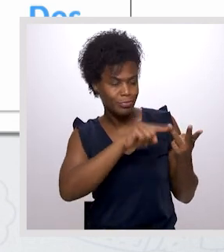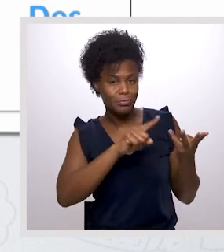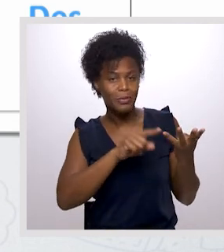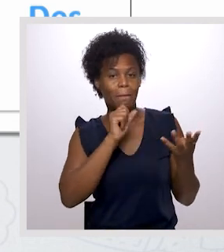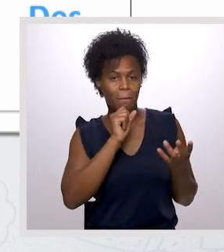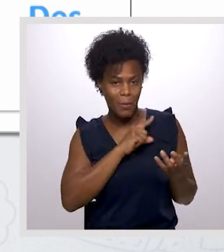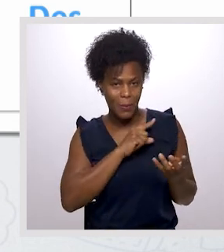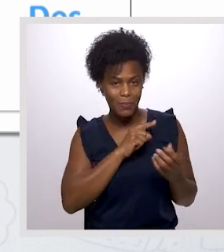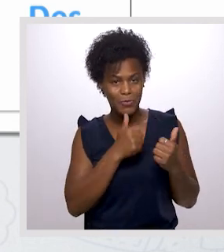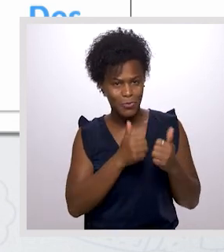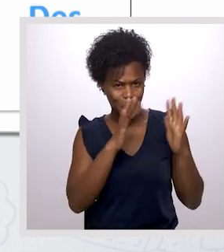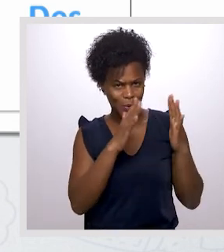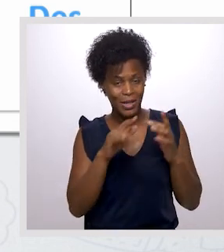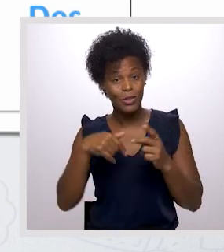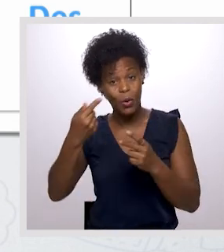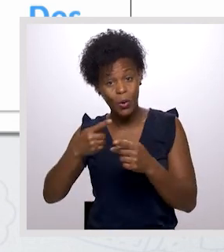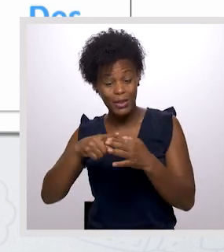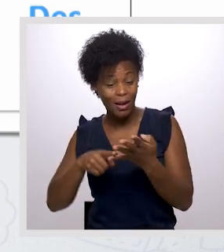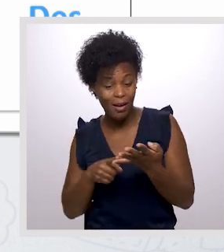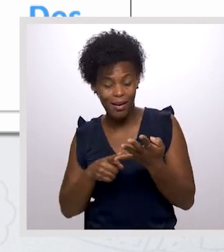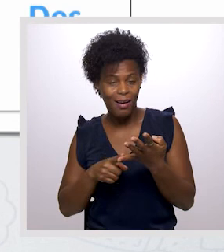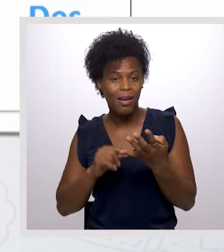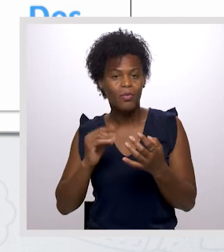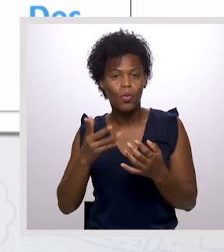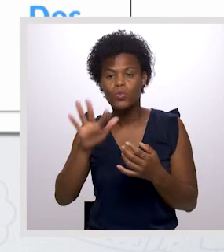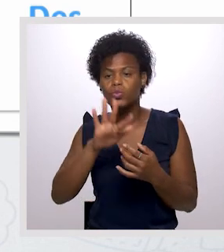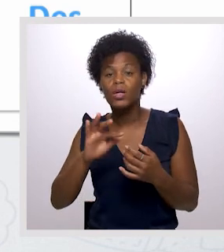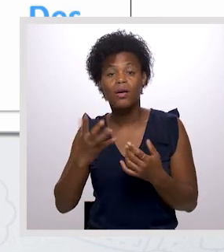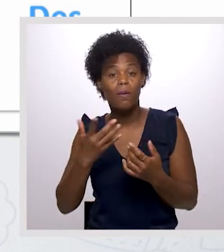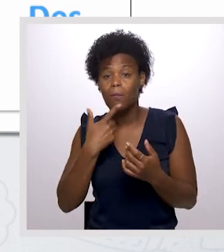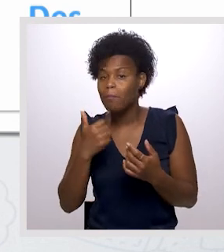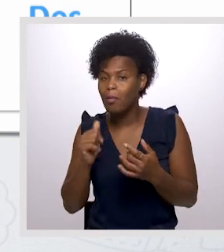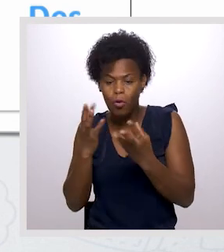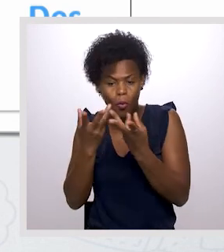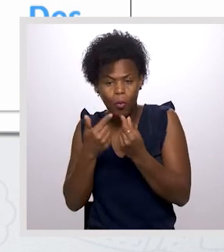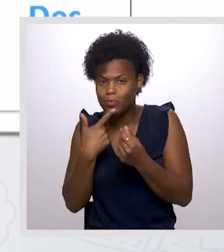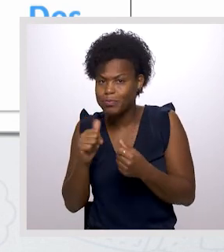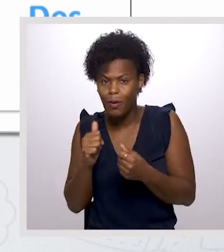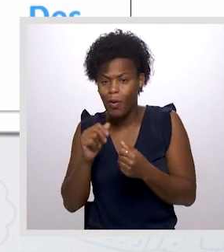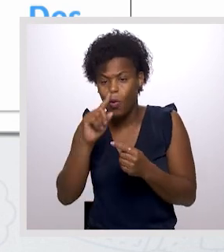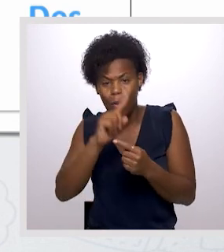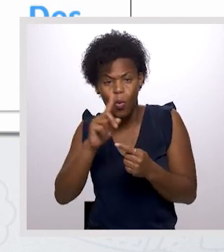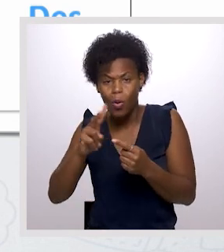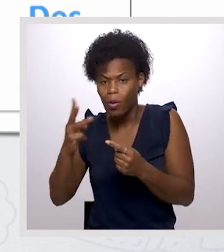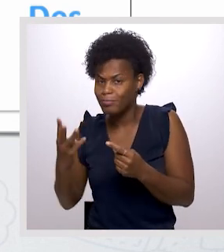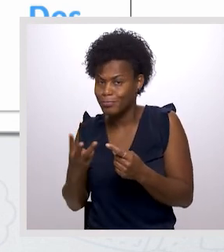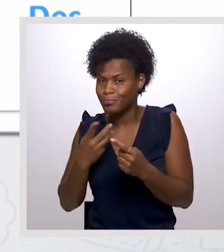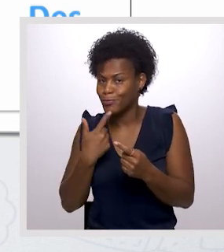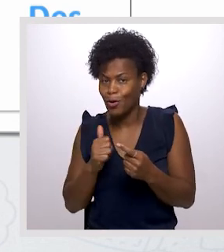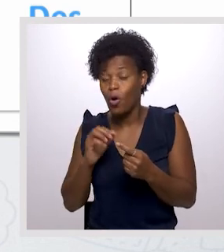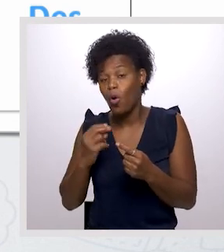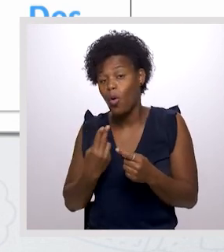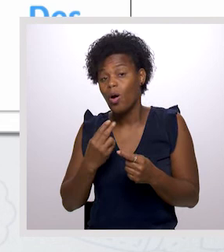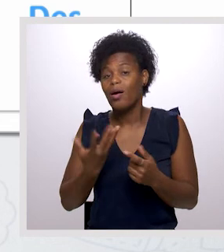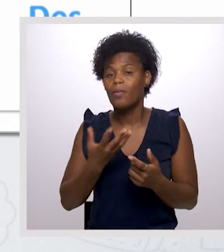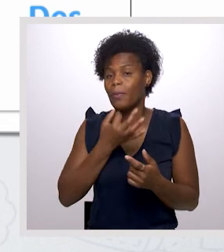unités, super. Et les autres, on les utilise quand on ne peut pas compter les unités ou